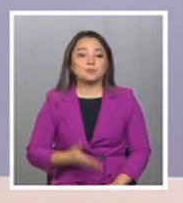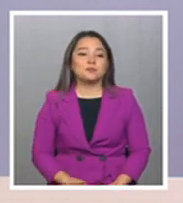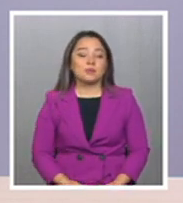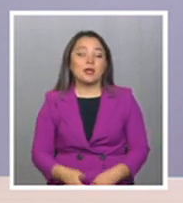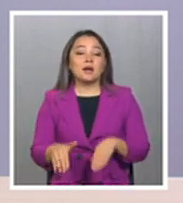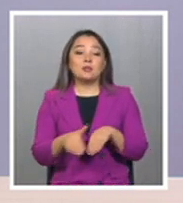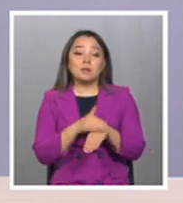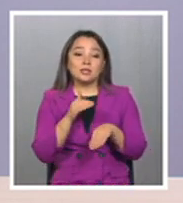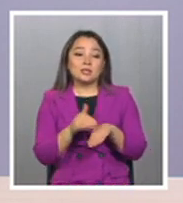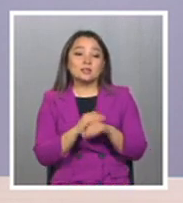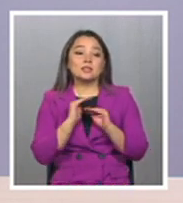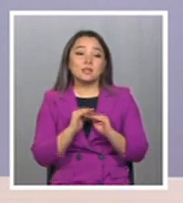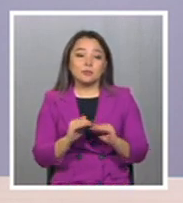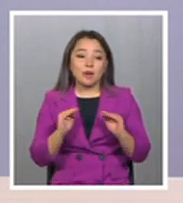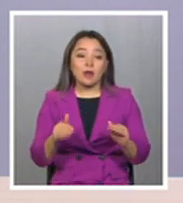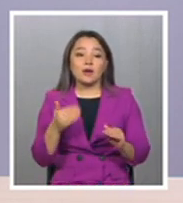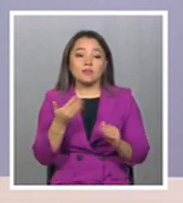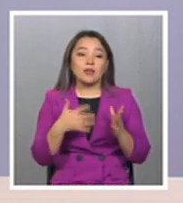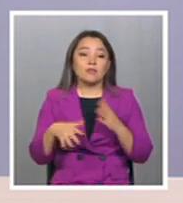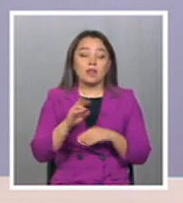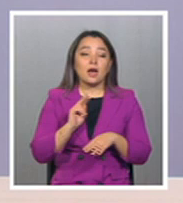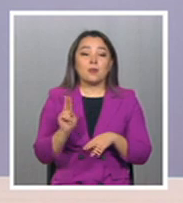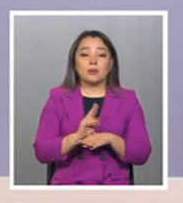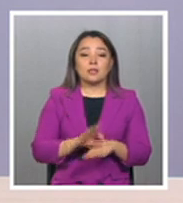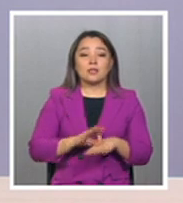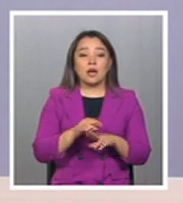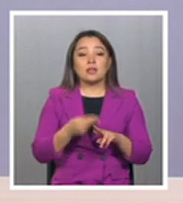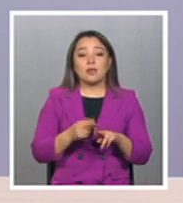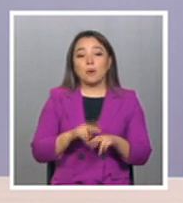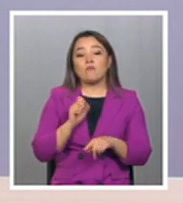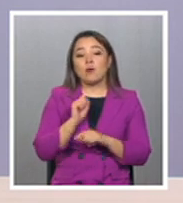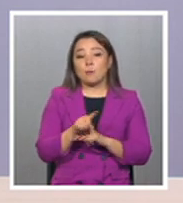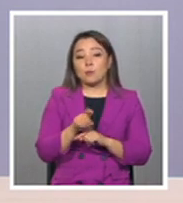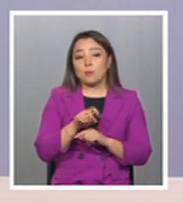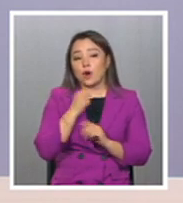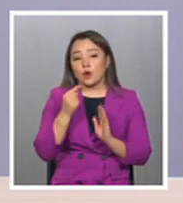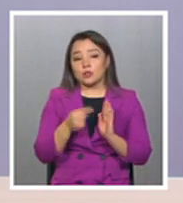Молодцы, ребята! Я думаю, вы все справились с этими вопросами.